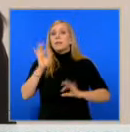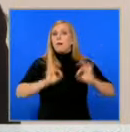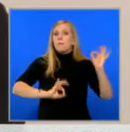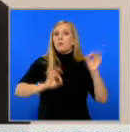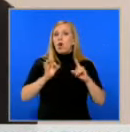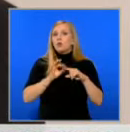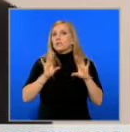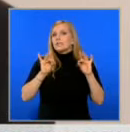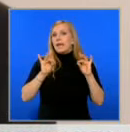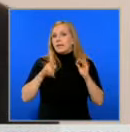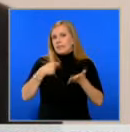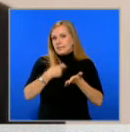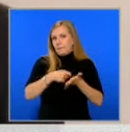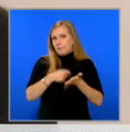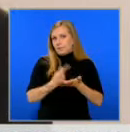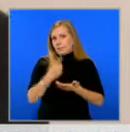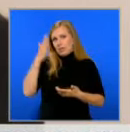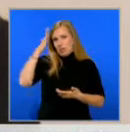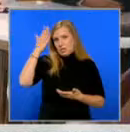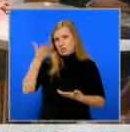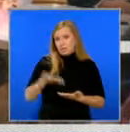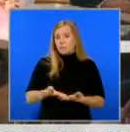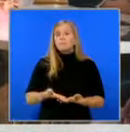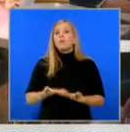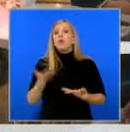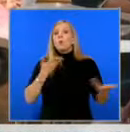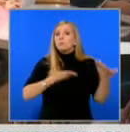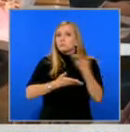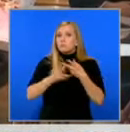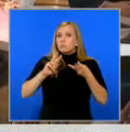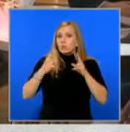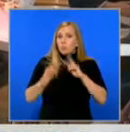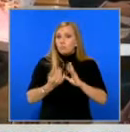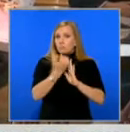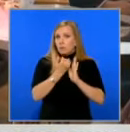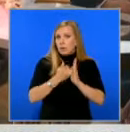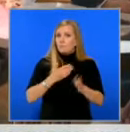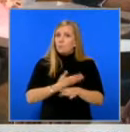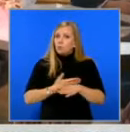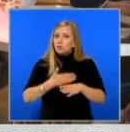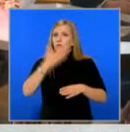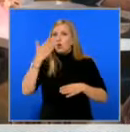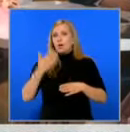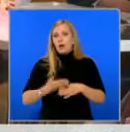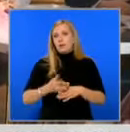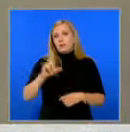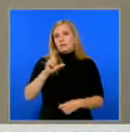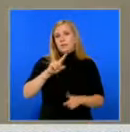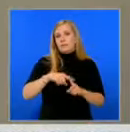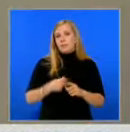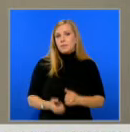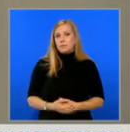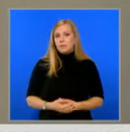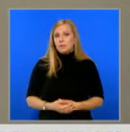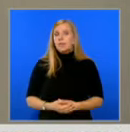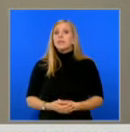възнаграждения за страната просветният министър обяви че обсъждането на промените в програмите ще продължи до края на септември